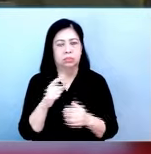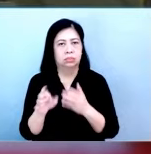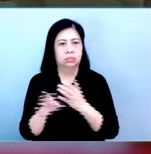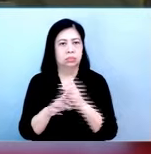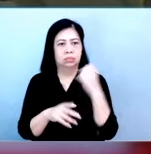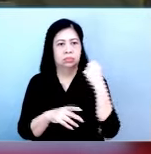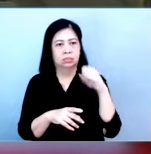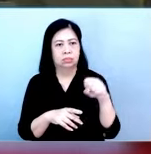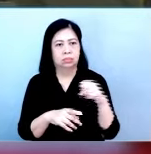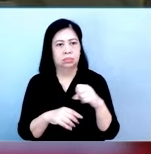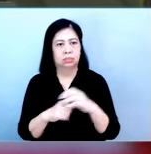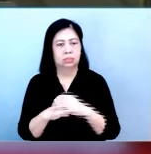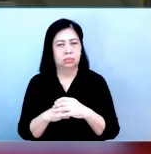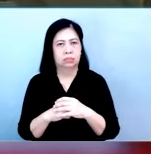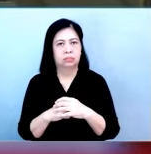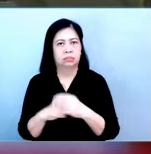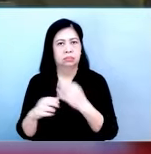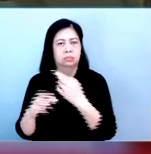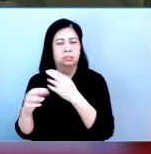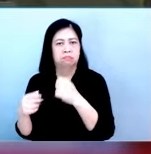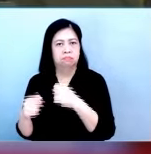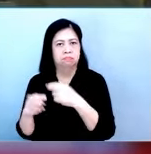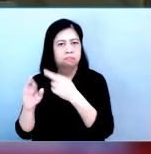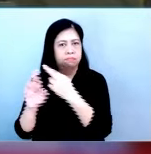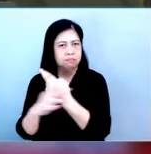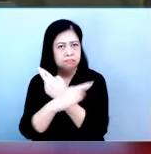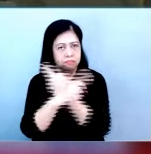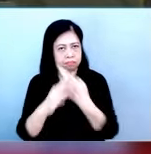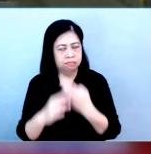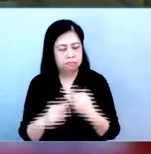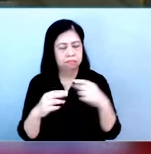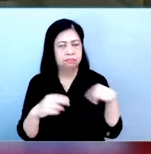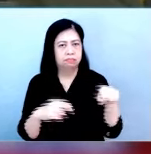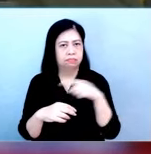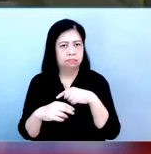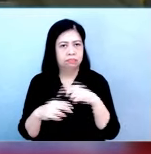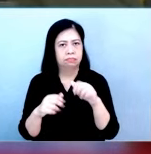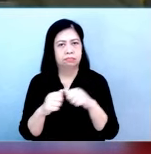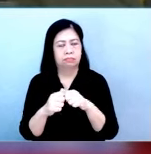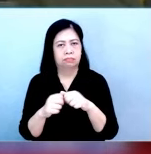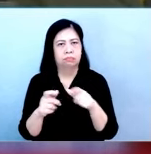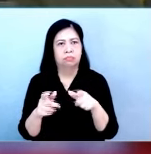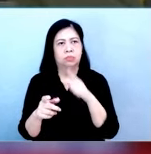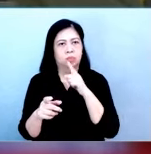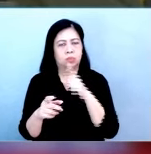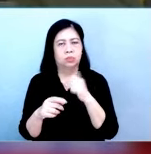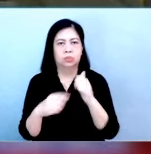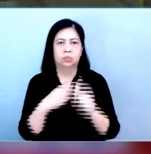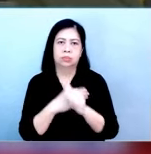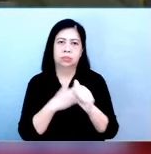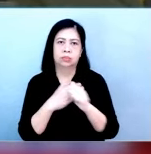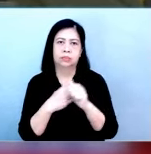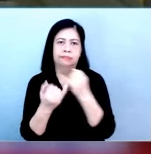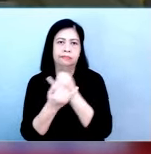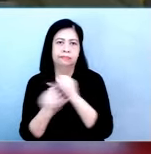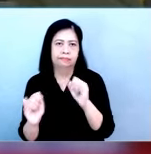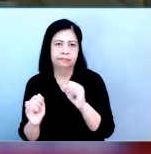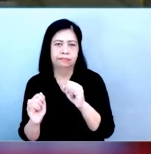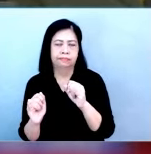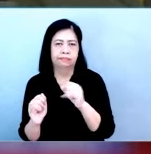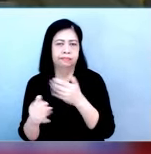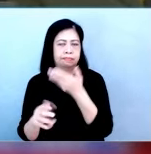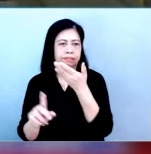of interparliamentary courtesy and undermine the independence and